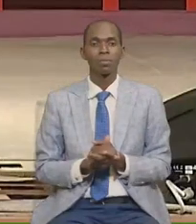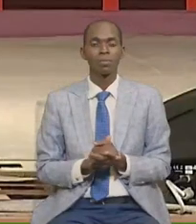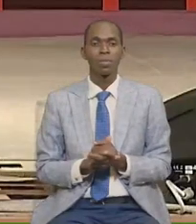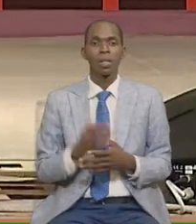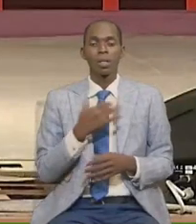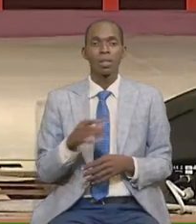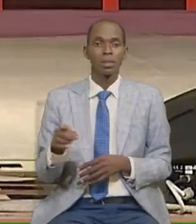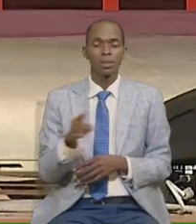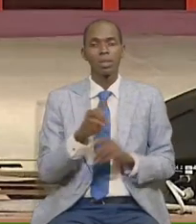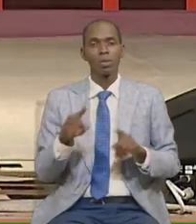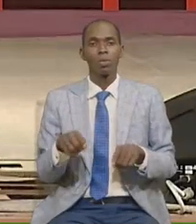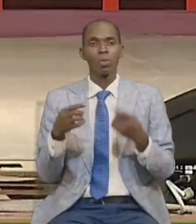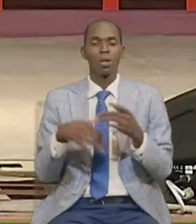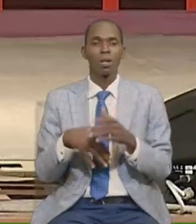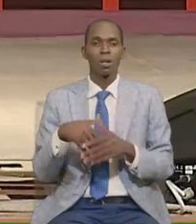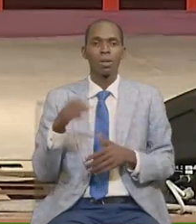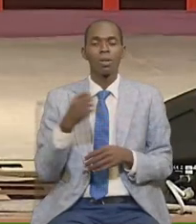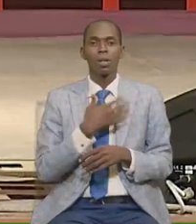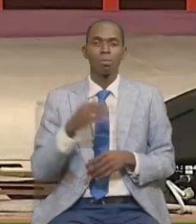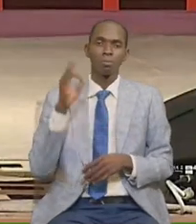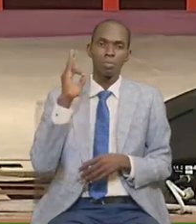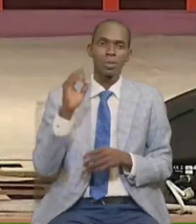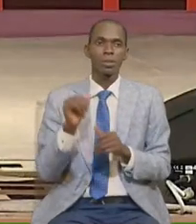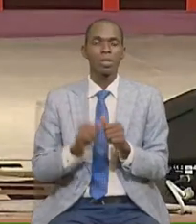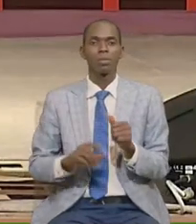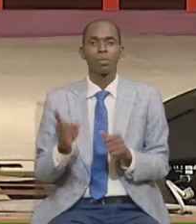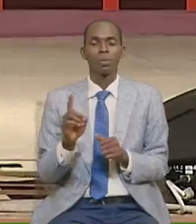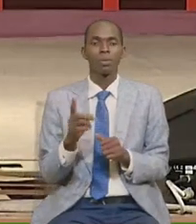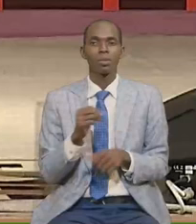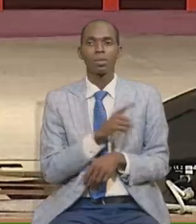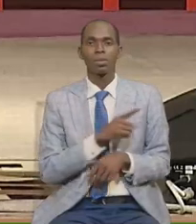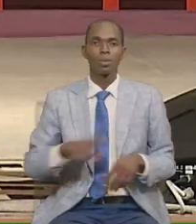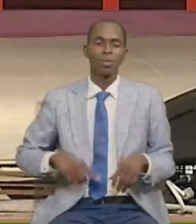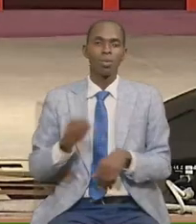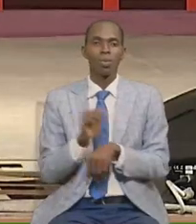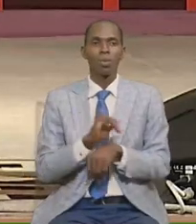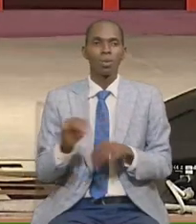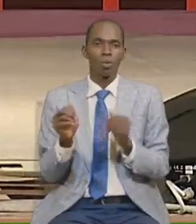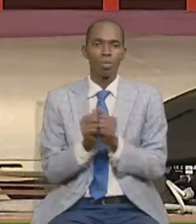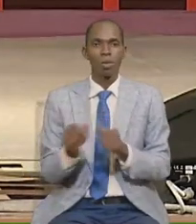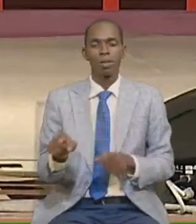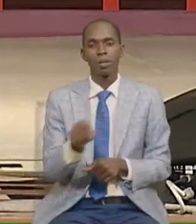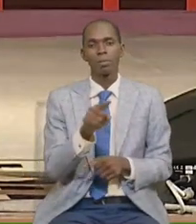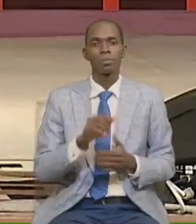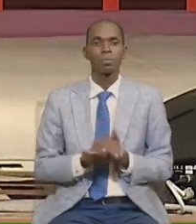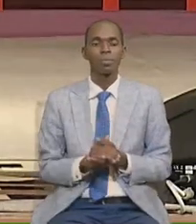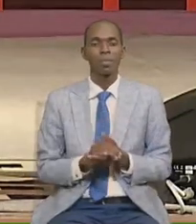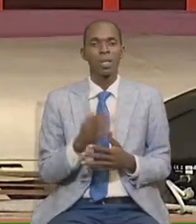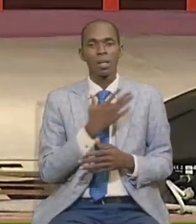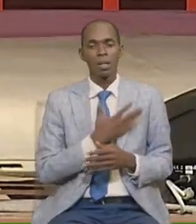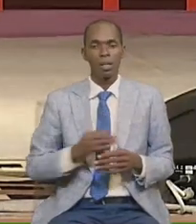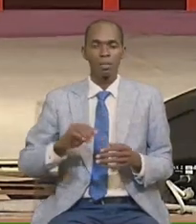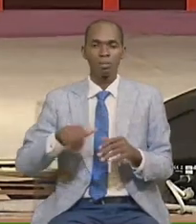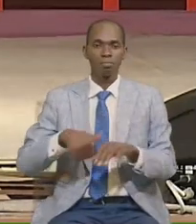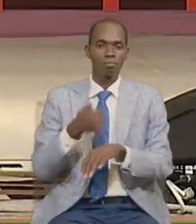allèrent prêcher partout. Le Seigneur travaillait avec eux et confirmait la parole par